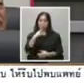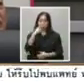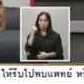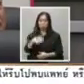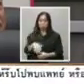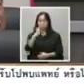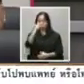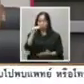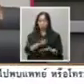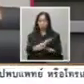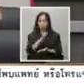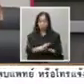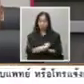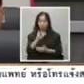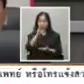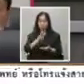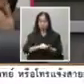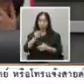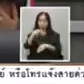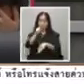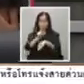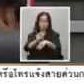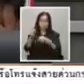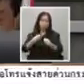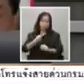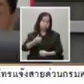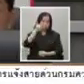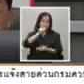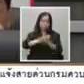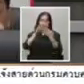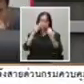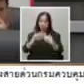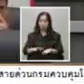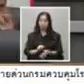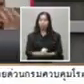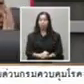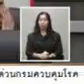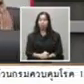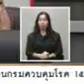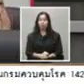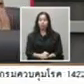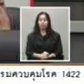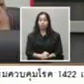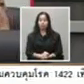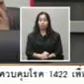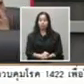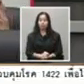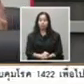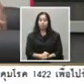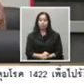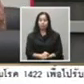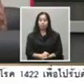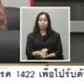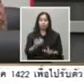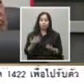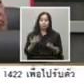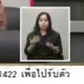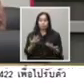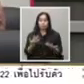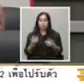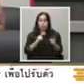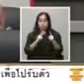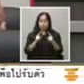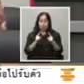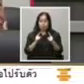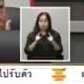สารได้รับอนุญาตจากท่านประธานนะครับเสร็จเรียบร้อยแล้ว พอคุยกันไม่รู้เรื่องก็กลับ